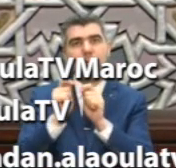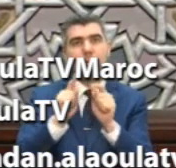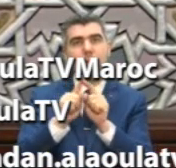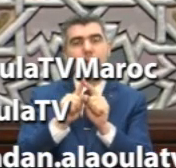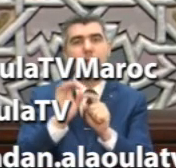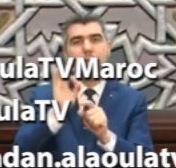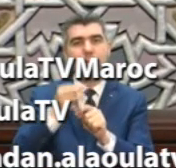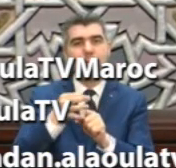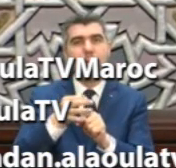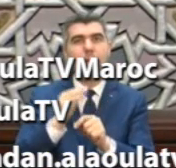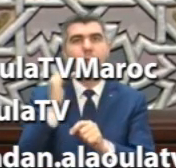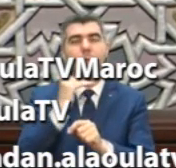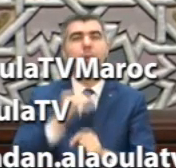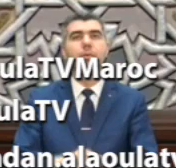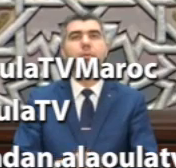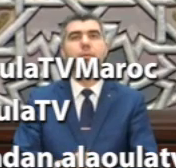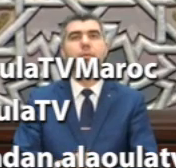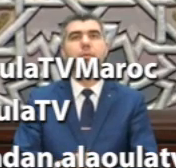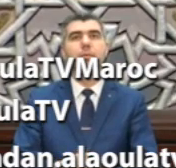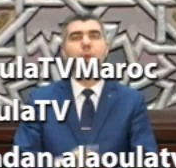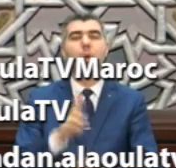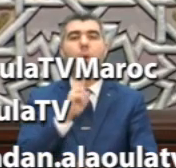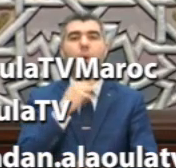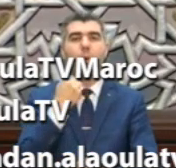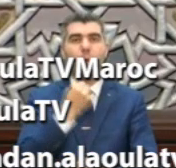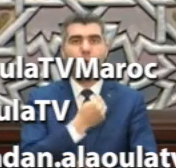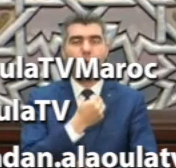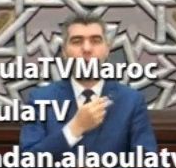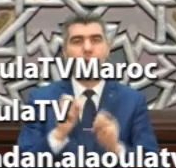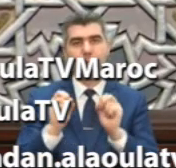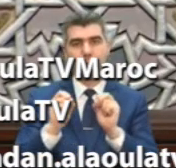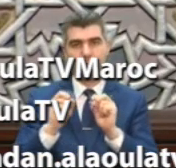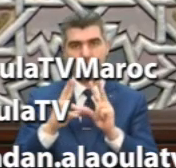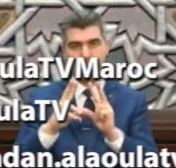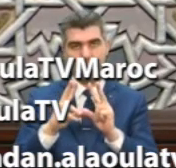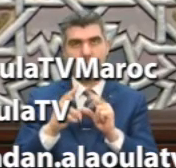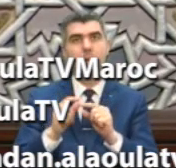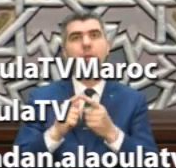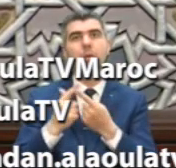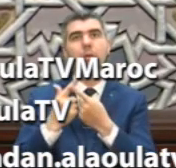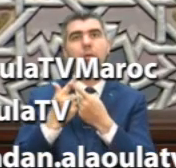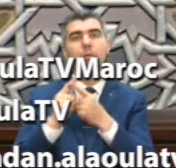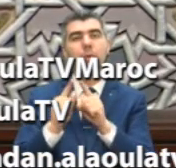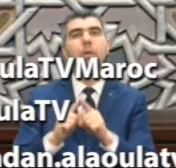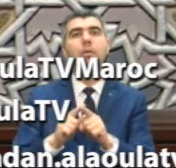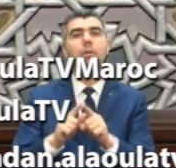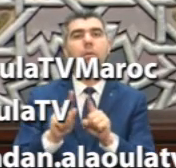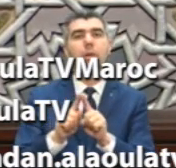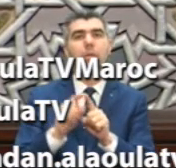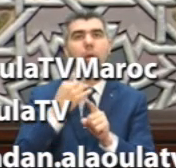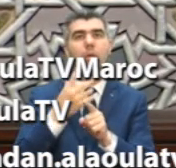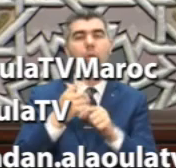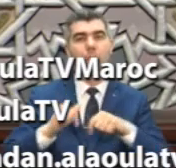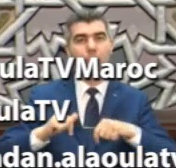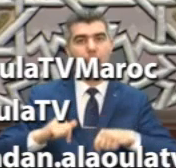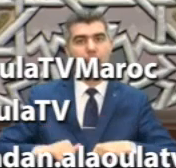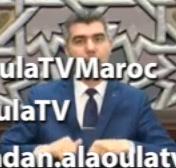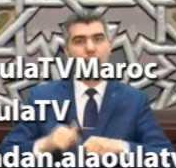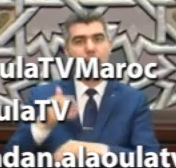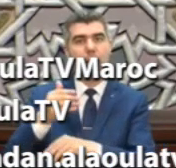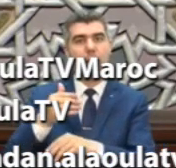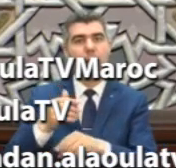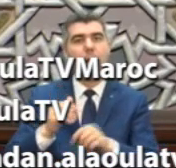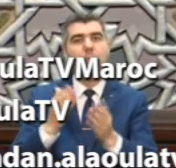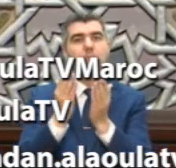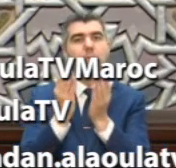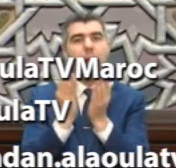عام أو طارئ، فقد عبرت الحكومة لتفاعل مع الطلب الموجه لكاتب الدولة لدى وزير التربية الوطنية